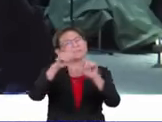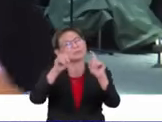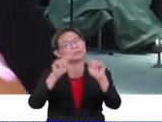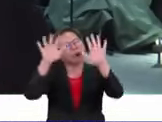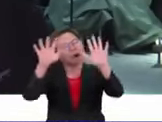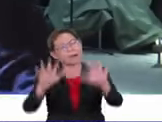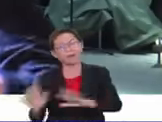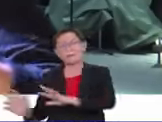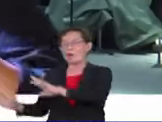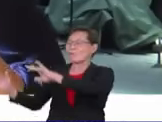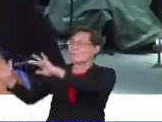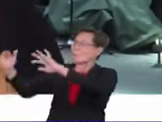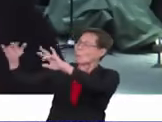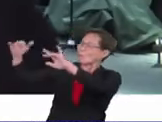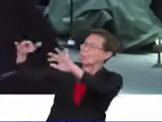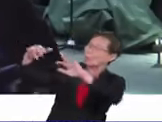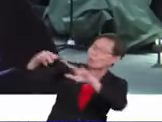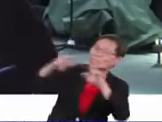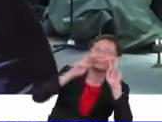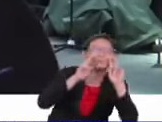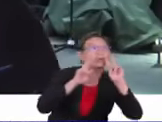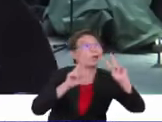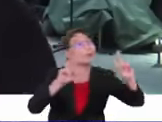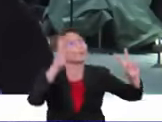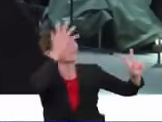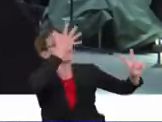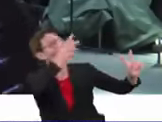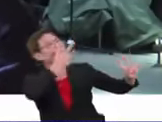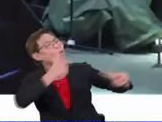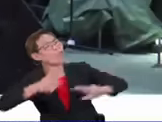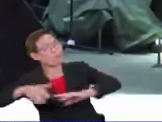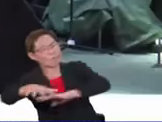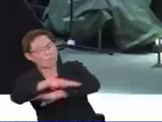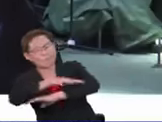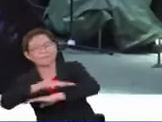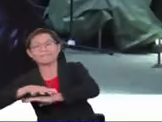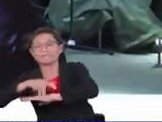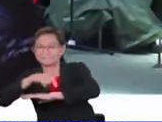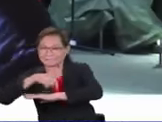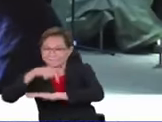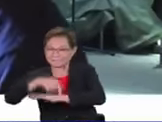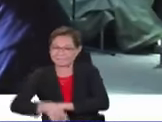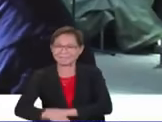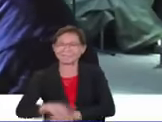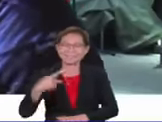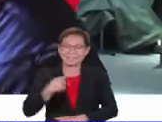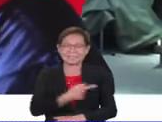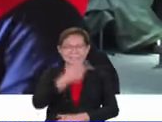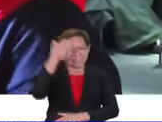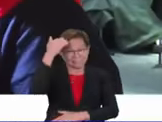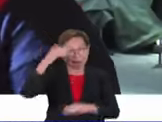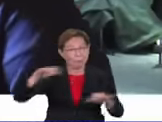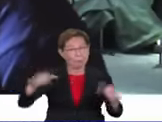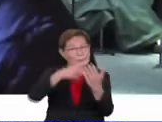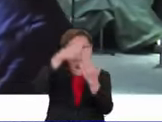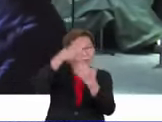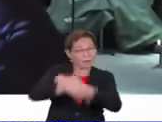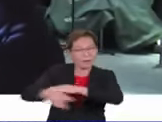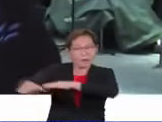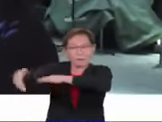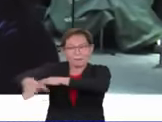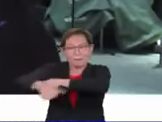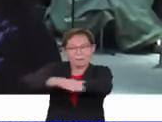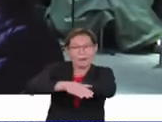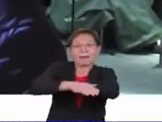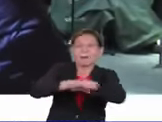Jadi bila ramai-ramai datang, semua dapat lihat bagaimana keindahan pantai di Sedili ini. Okey, baik. Kita tahu kita buat program ni di Pantai